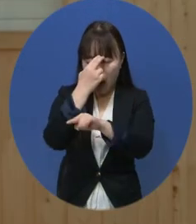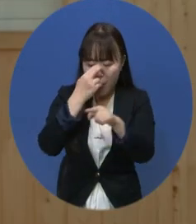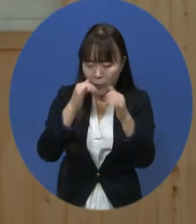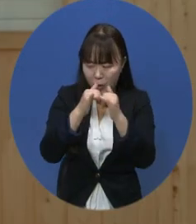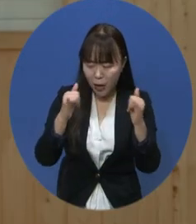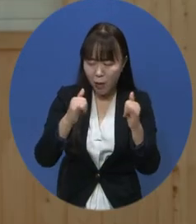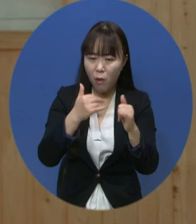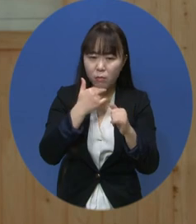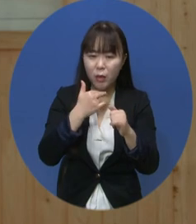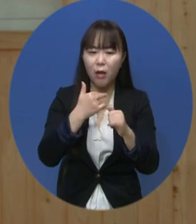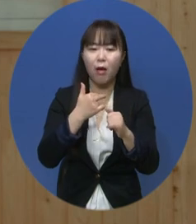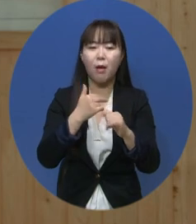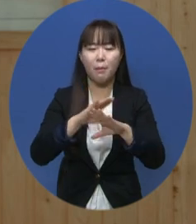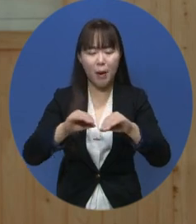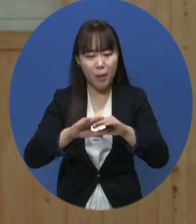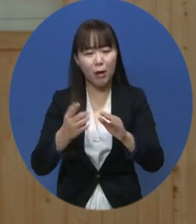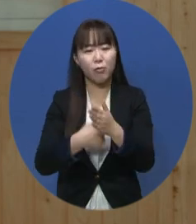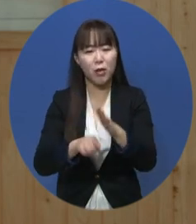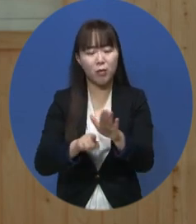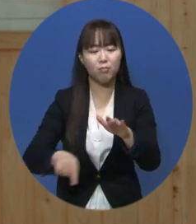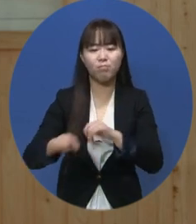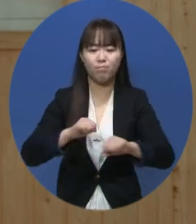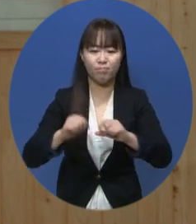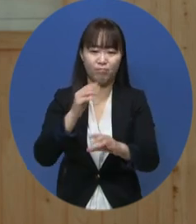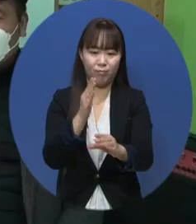해소에 앞장서가고 있습니다.